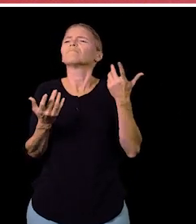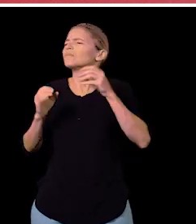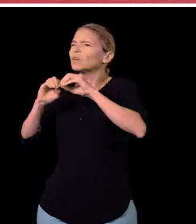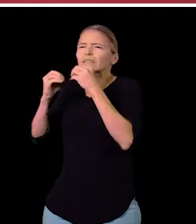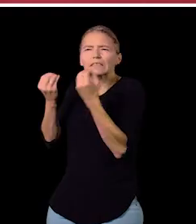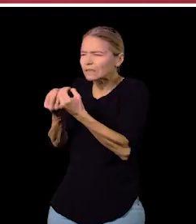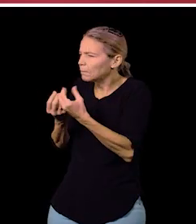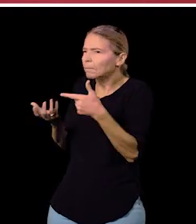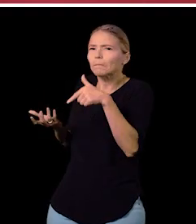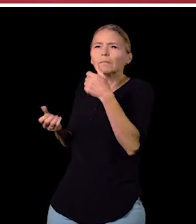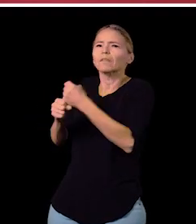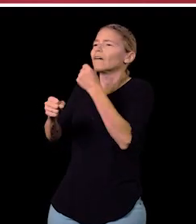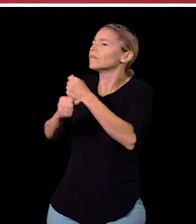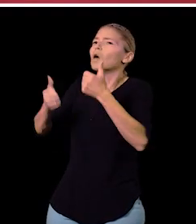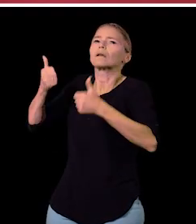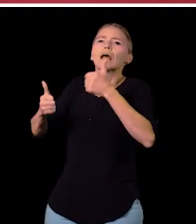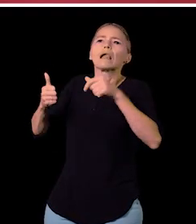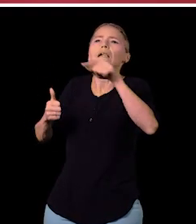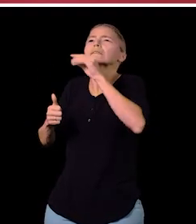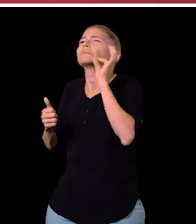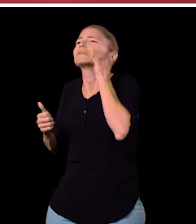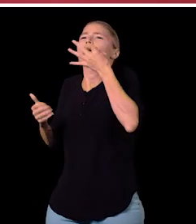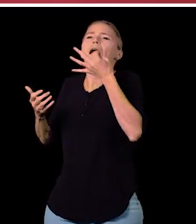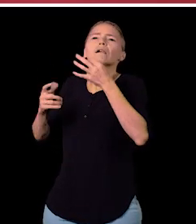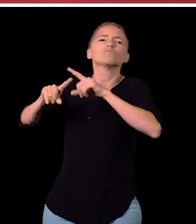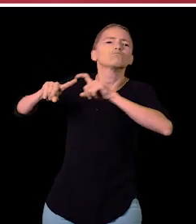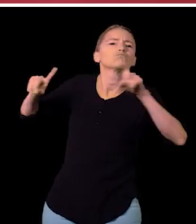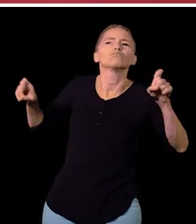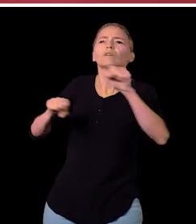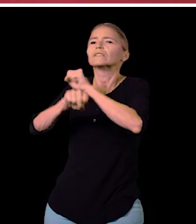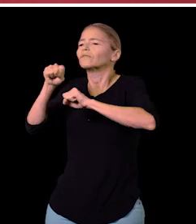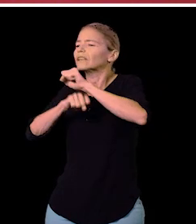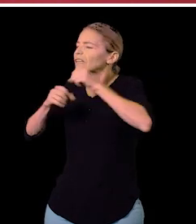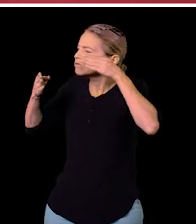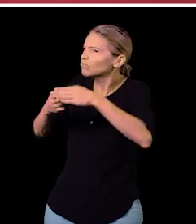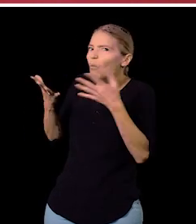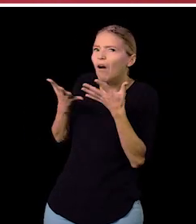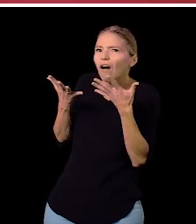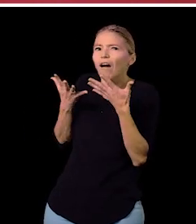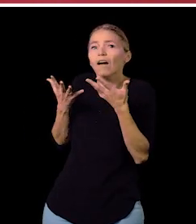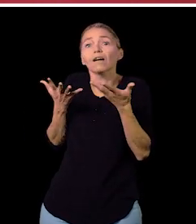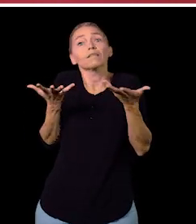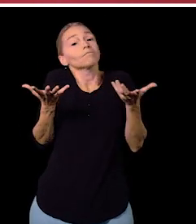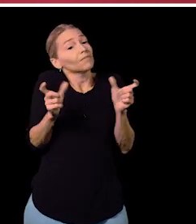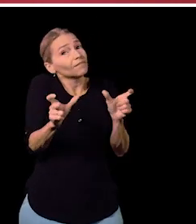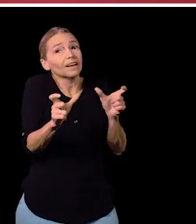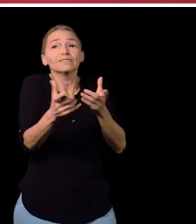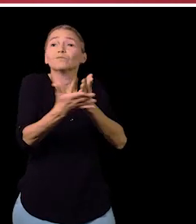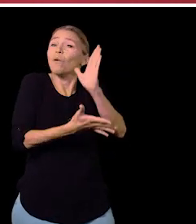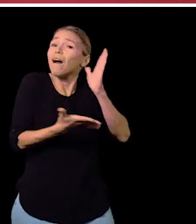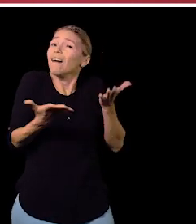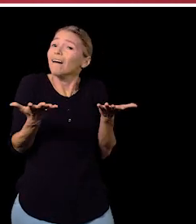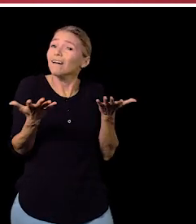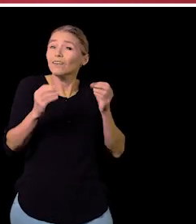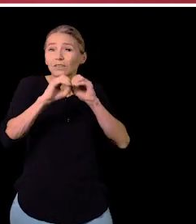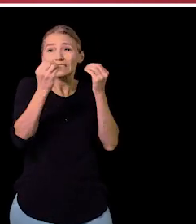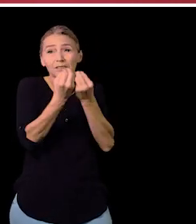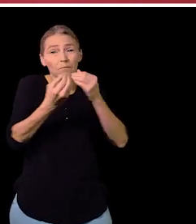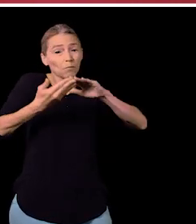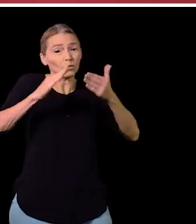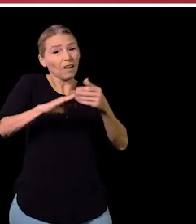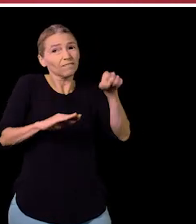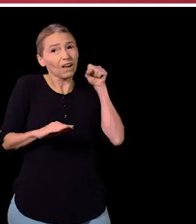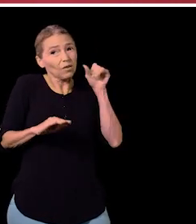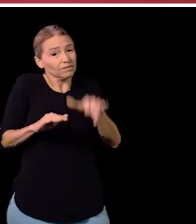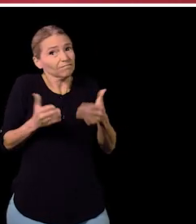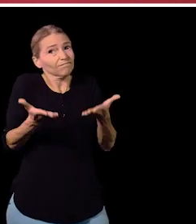d'activité? Bien, je dirais que la défense de droits, ça fait pas mal partie de l'ADN des organismes communautaires. Là. Donc, la grande majorité des organismes